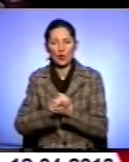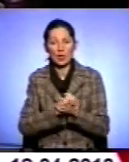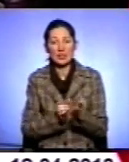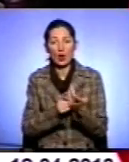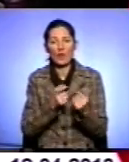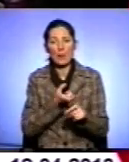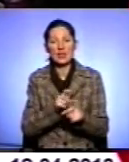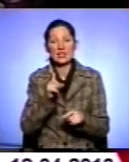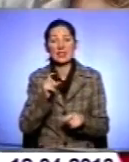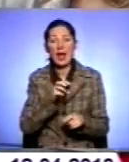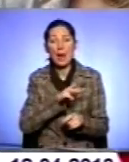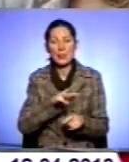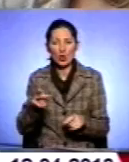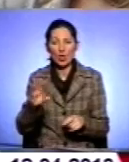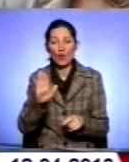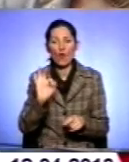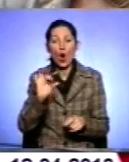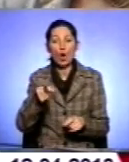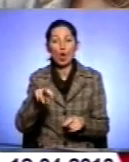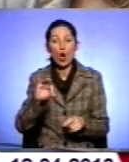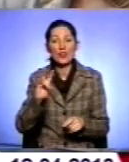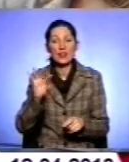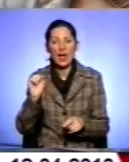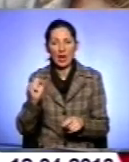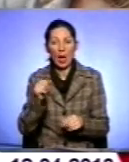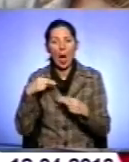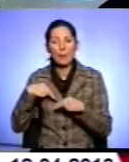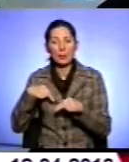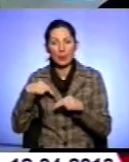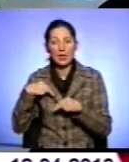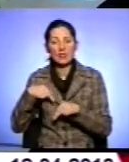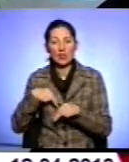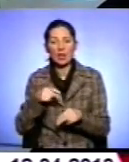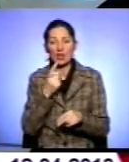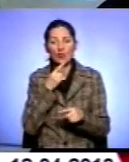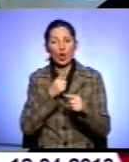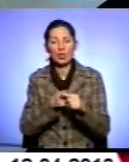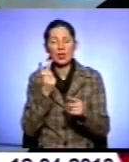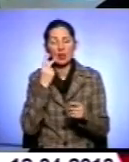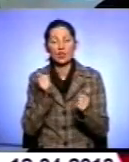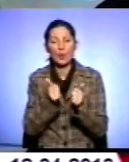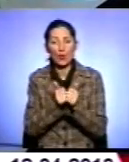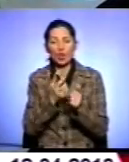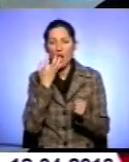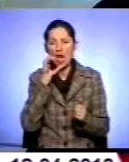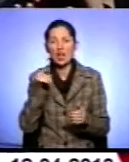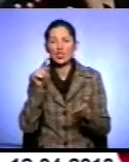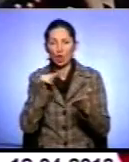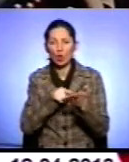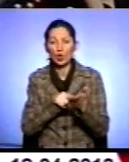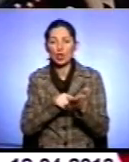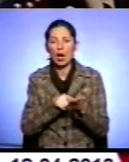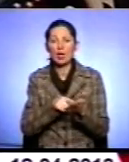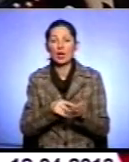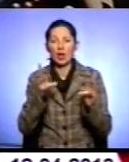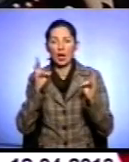волонтерів. Співробітники Червоного Хреста завжди поруч, у гарячих точках, в епіцентрах стихійних лих і людської біди, там, де